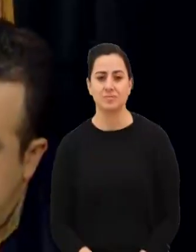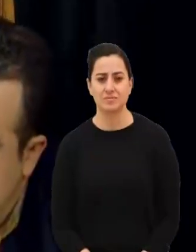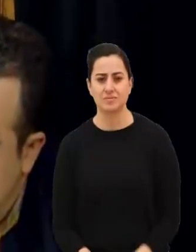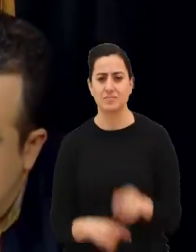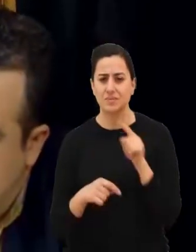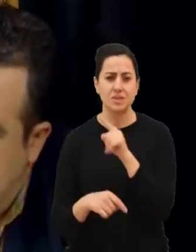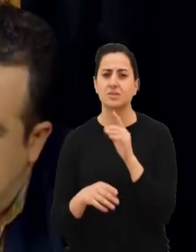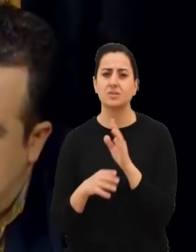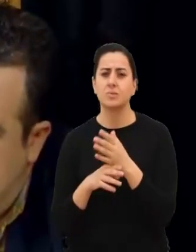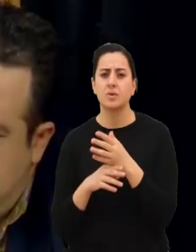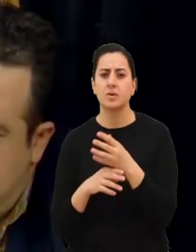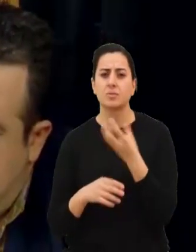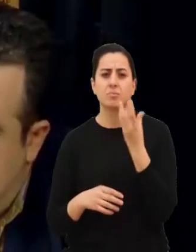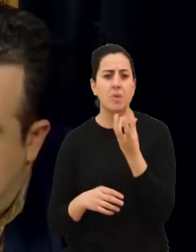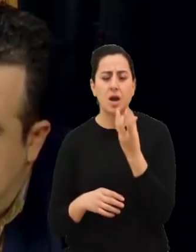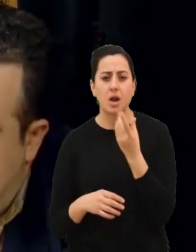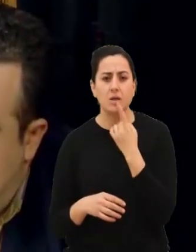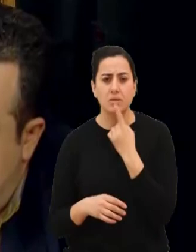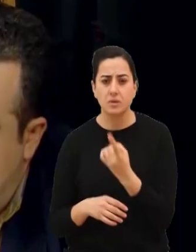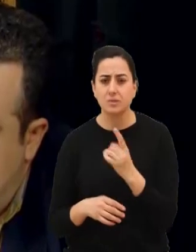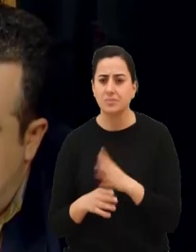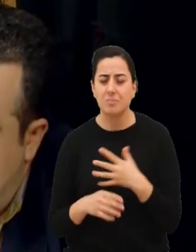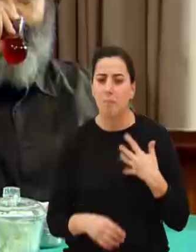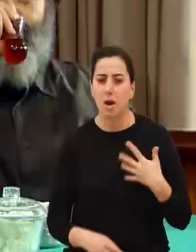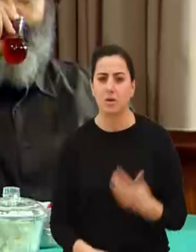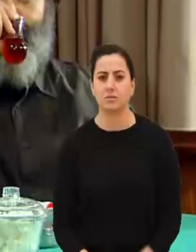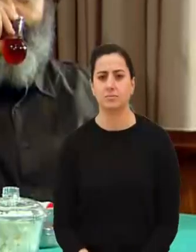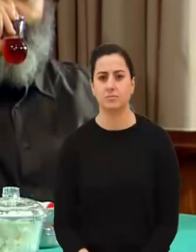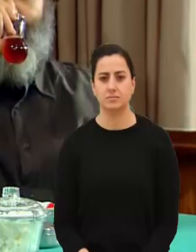Sen niye öyle bardak demiştin? Çok merak ettim de, söylesen mi bana?